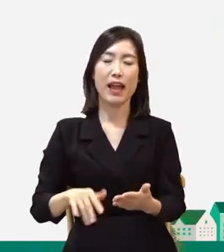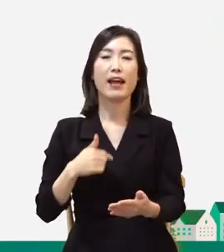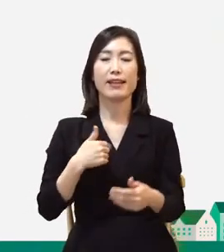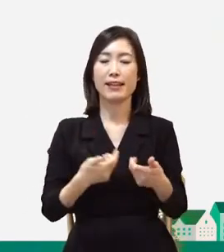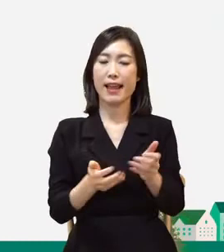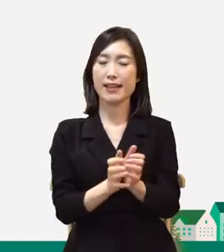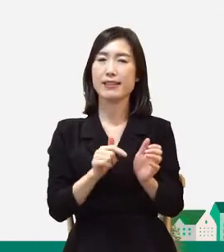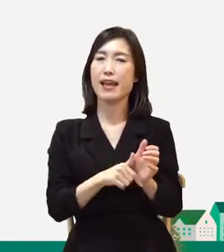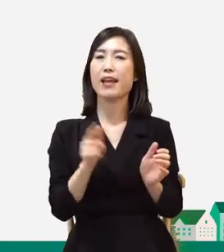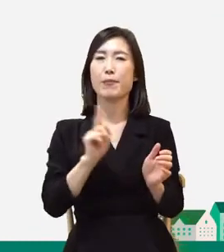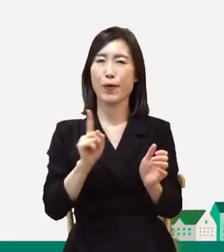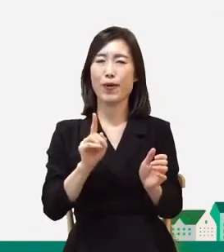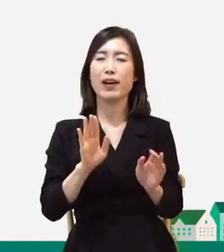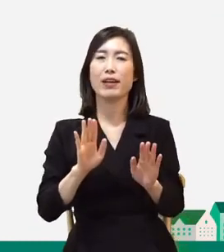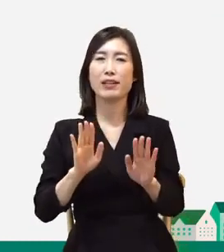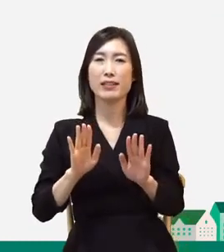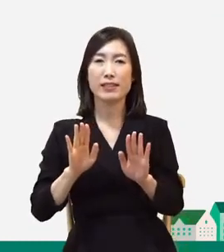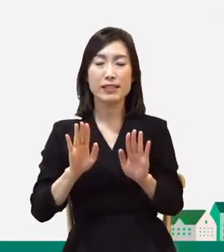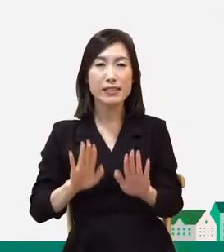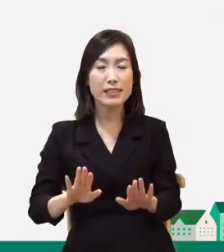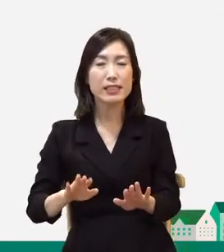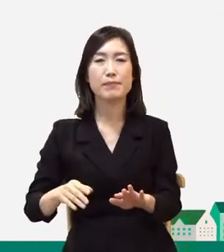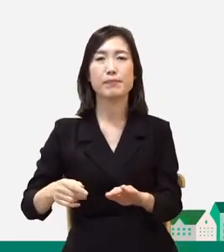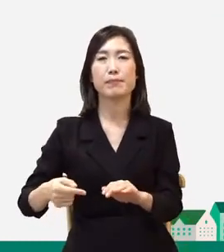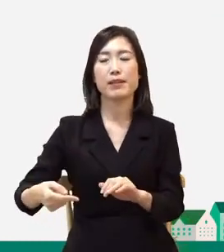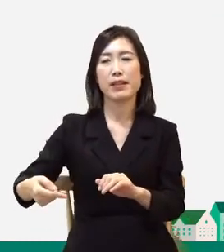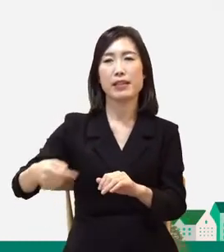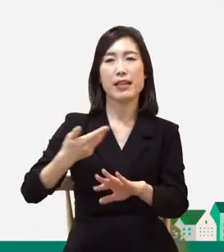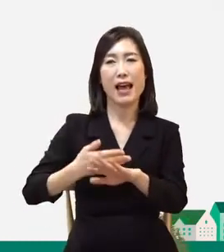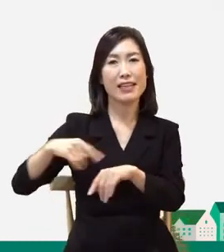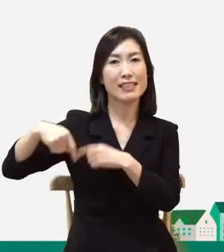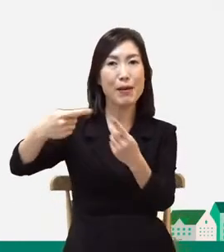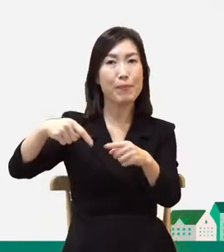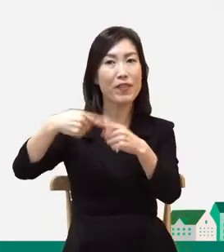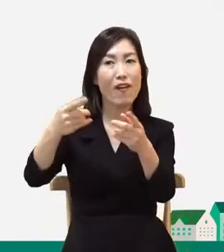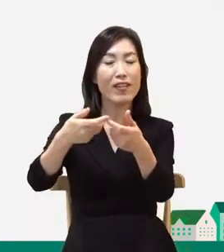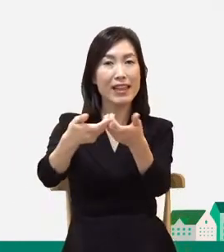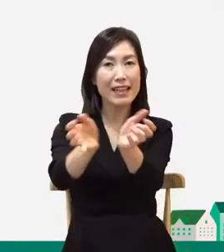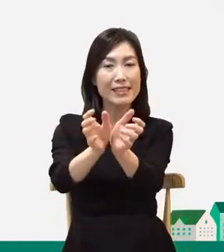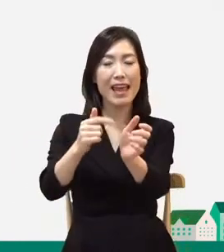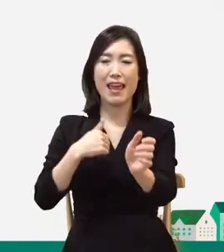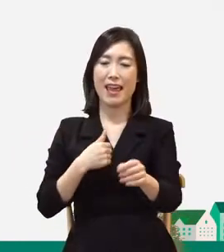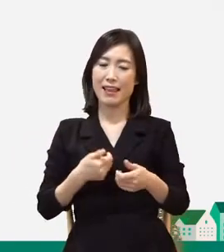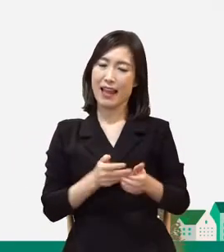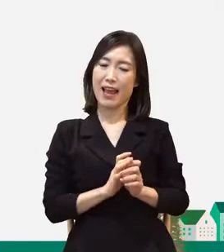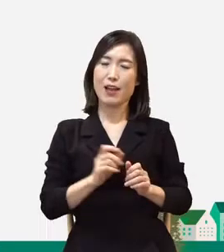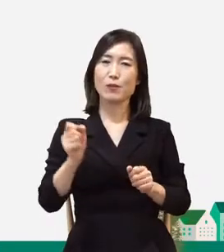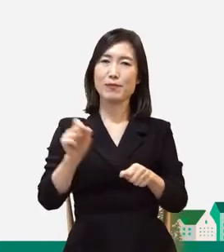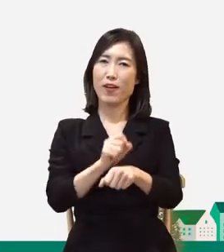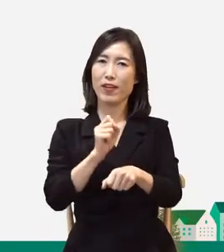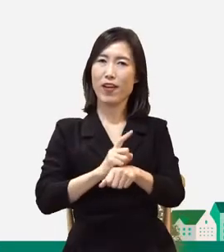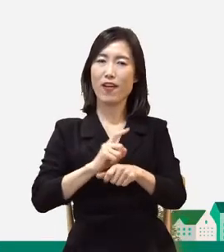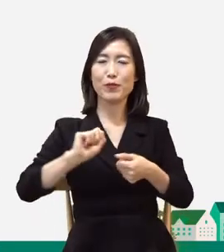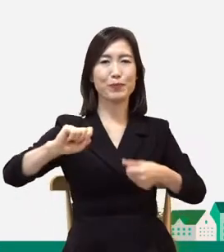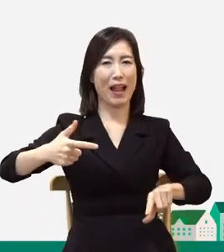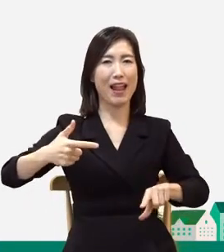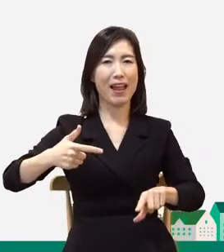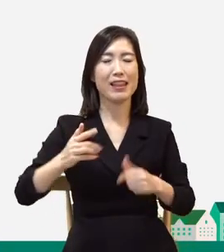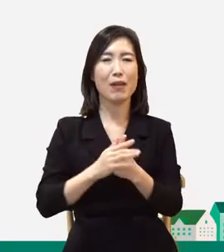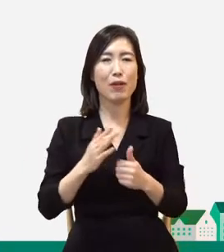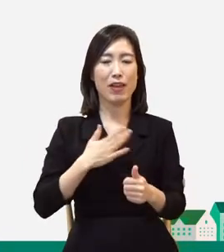단체가 지금 참여해 주시는 다른 기관이나 단체분들하고는 조금 성격이 다를 것 같아서